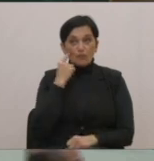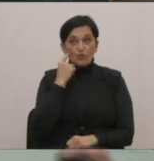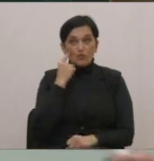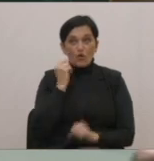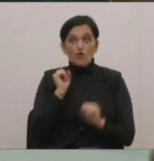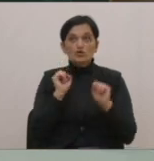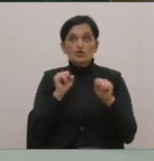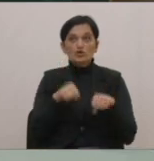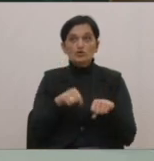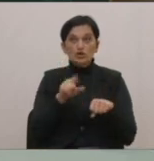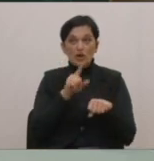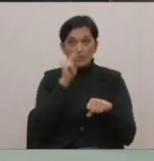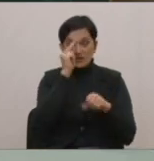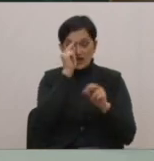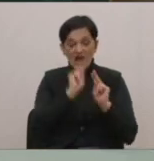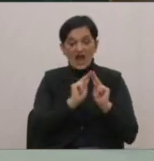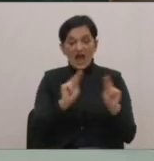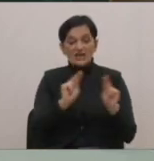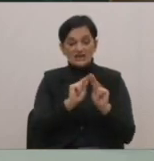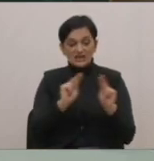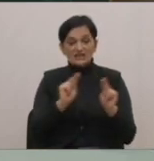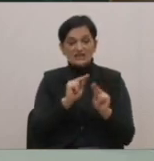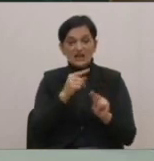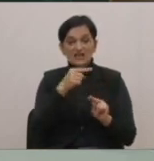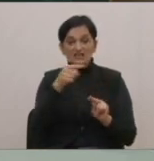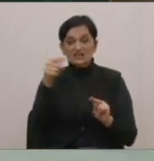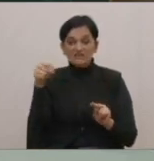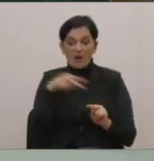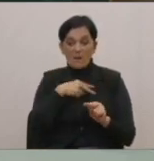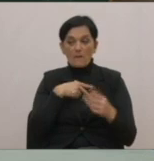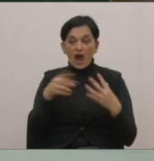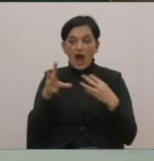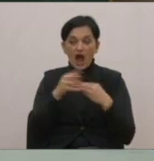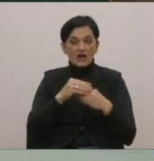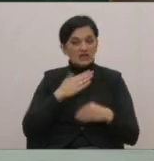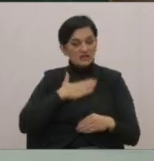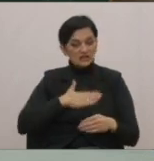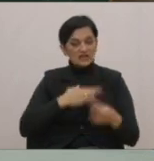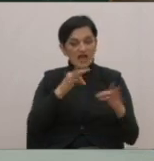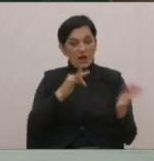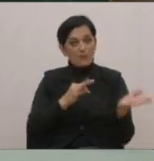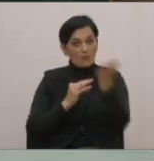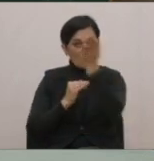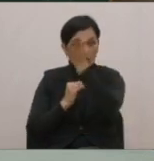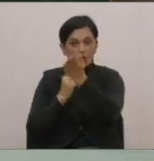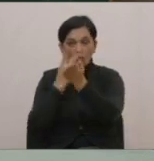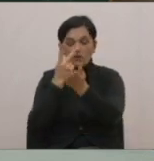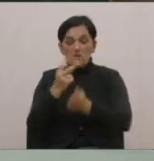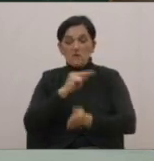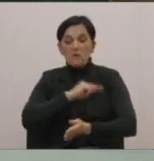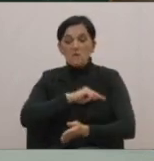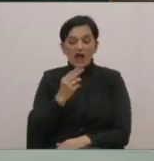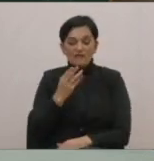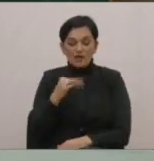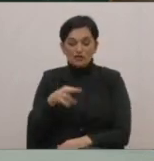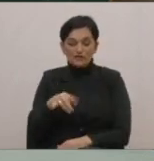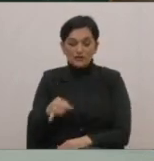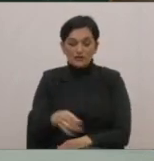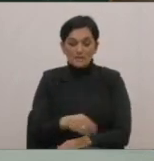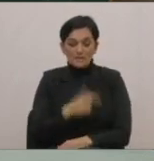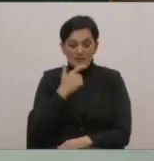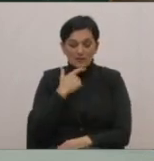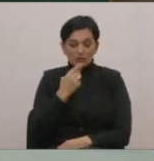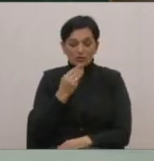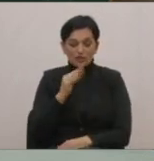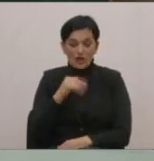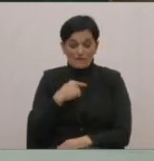შესაძლოა რაიმე ტრენინგი მოიფიქროთ სხვა პარლამენტებთან ერთად და სიამოვნებით გაგიშვებით ამ ტრენინგზე, რომ გაერკვეთ საპარლამენტო მუშაობა როგორ მიდის. ბატონშალო,